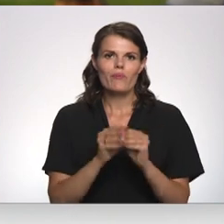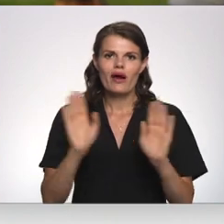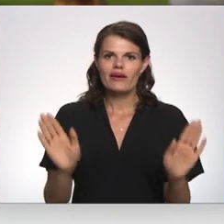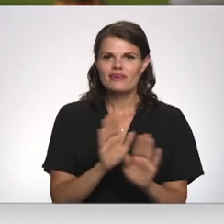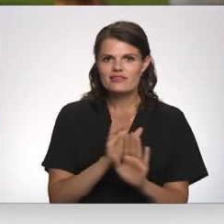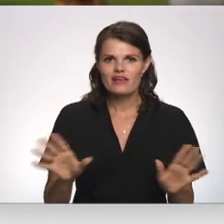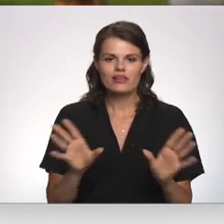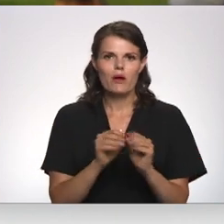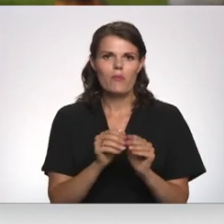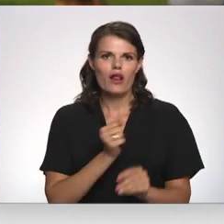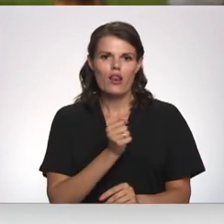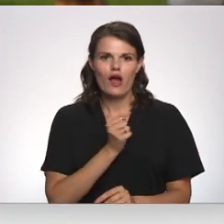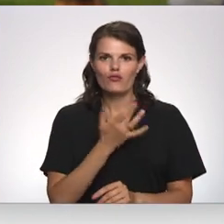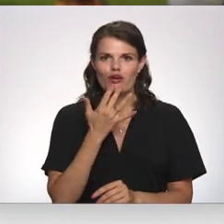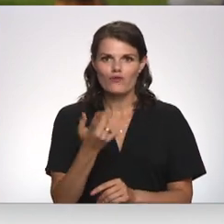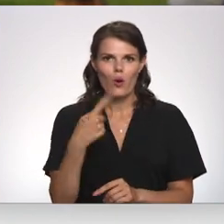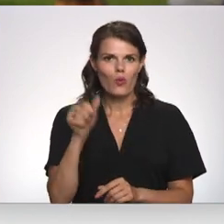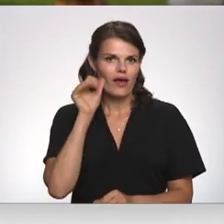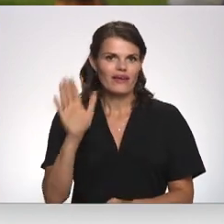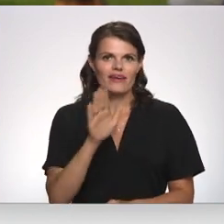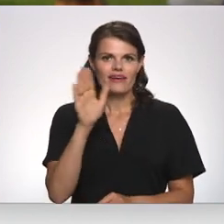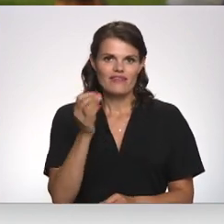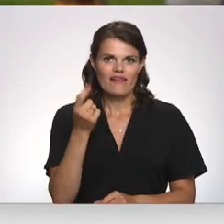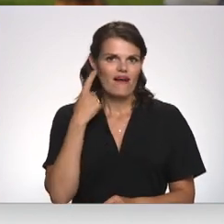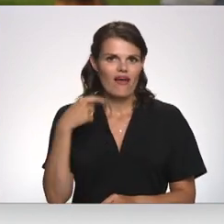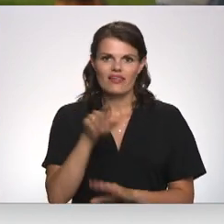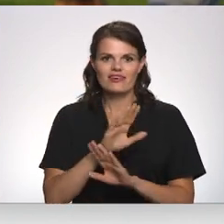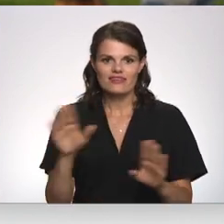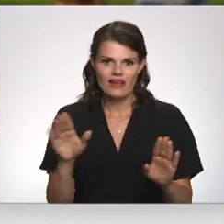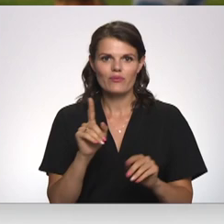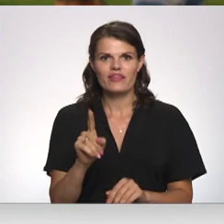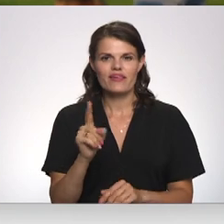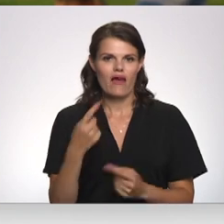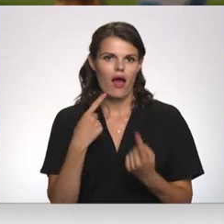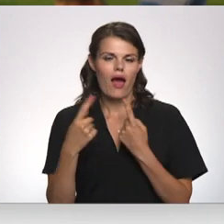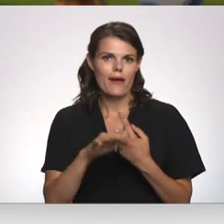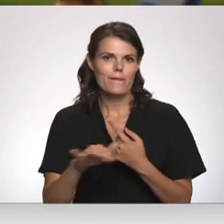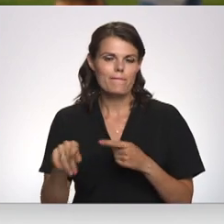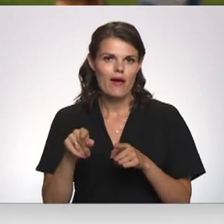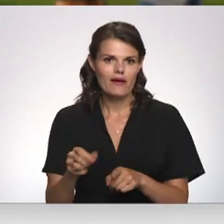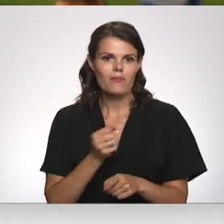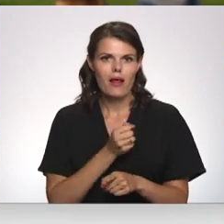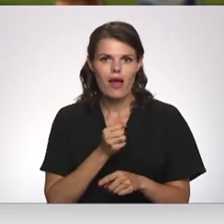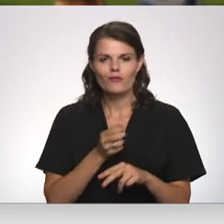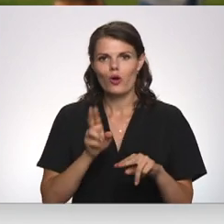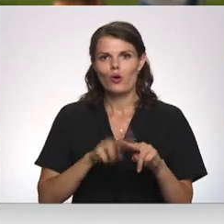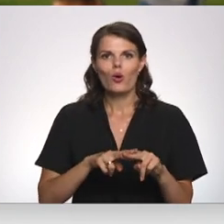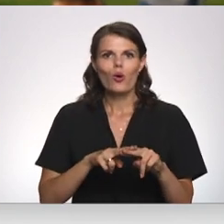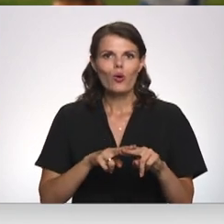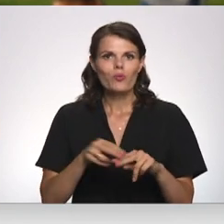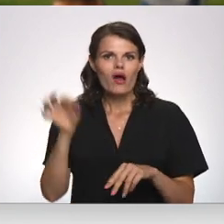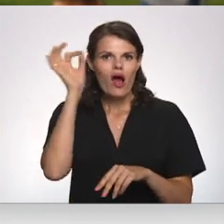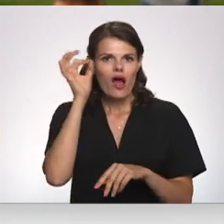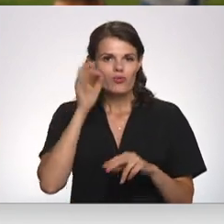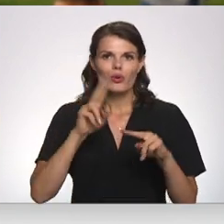ikdīnā praktiski vairs nadzieržļu, tik cik ar bārnim sasarunājos. Un tos atmiņas un tāda